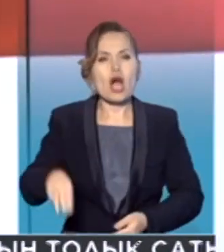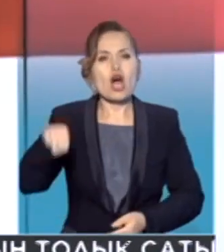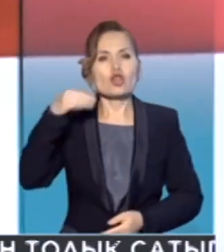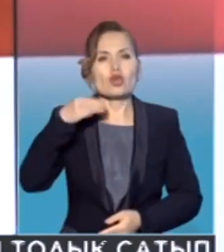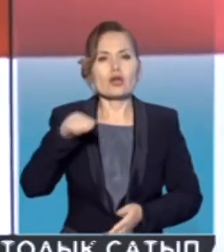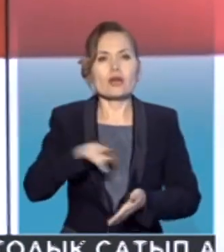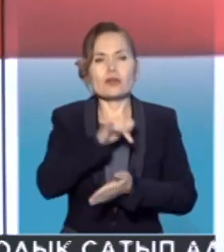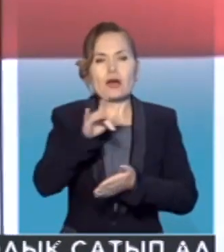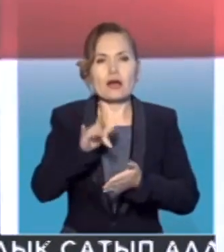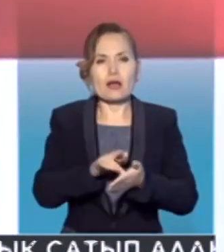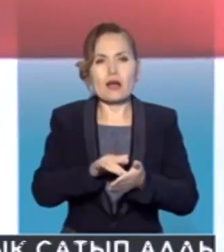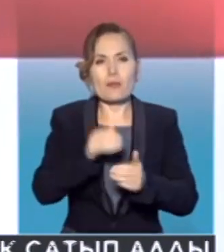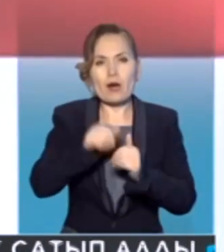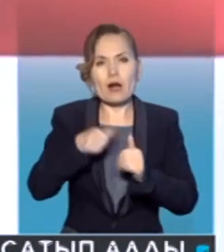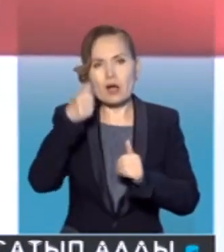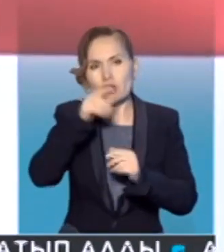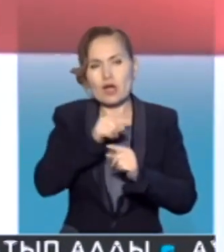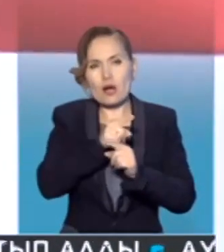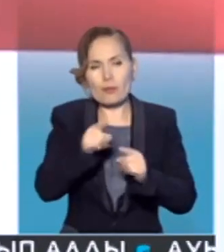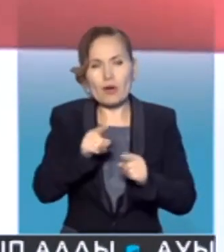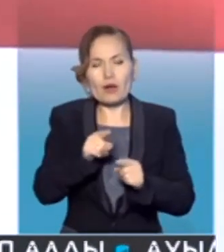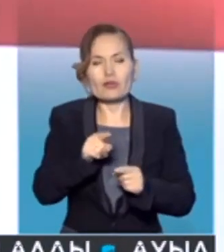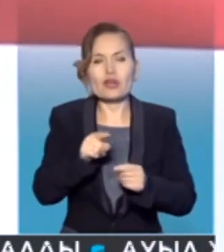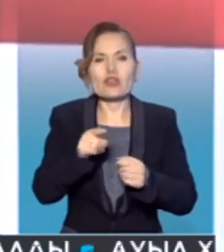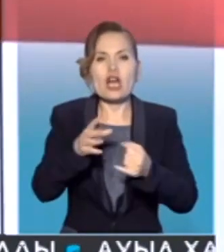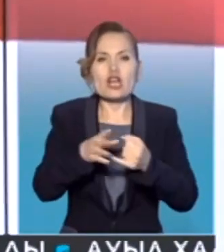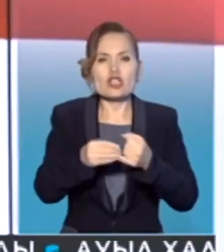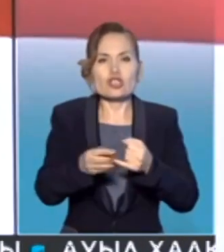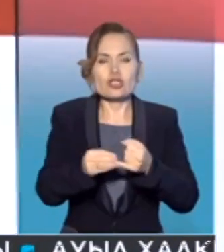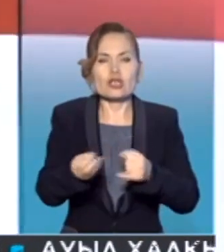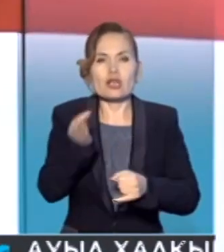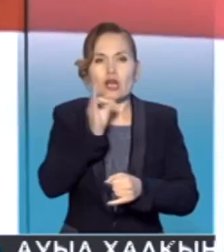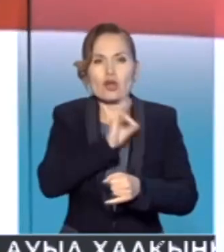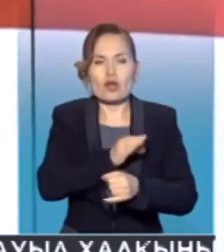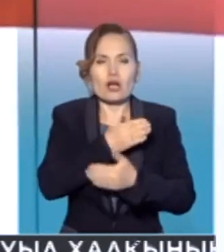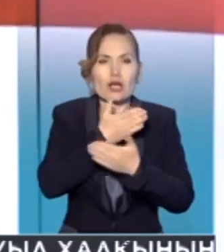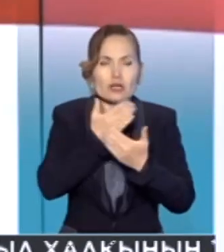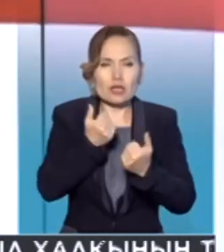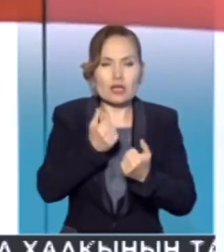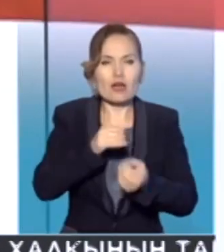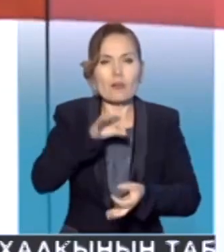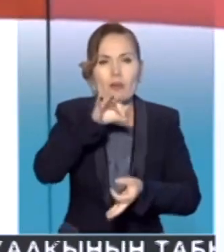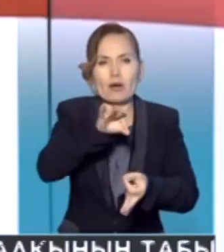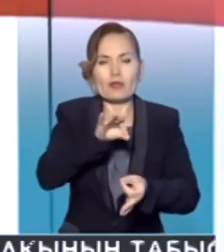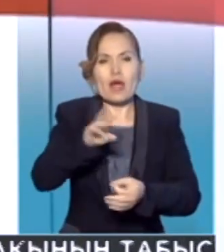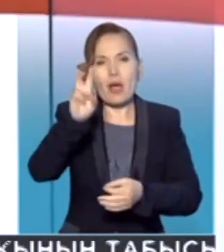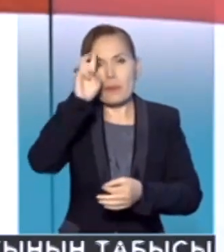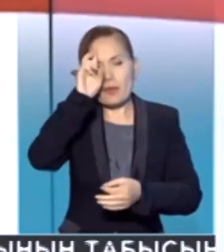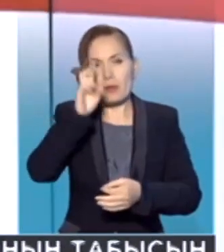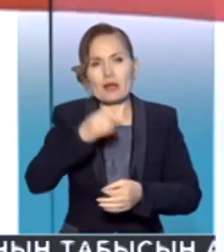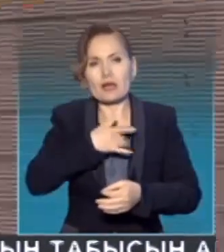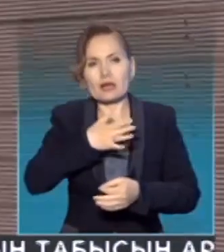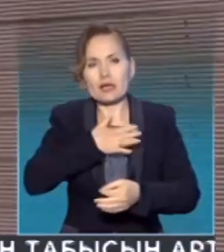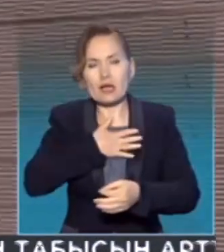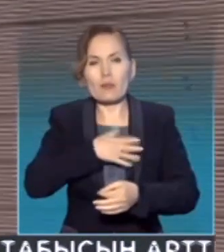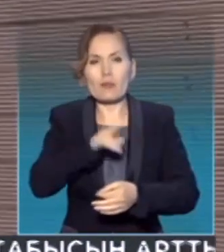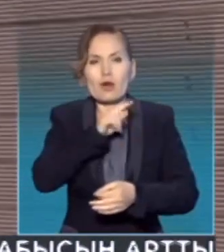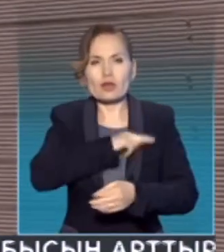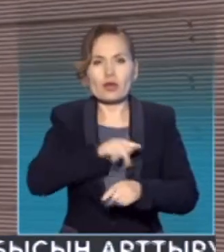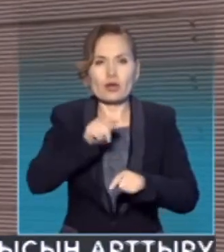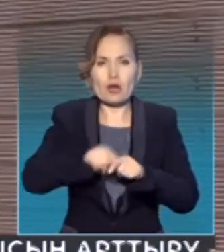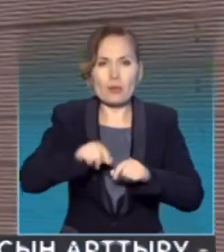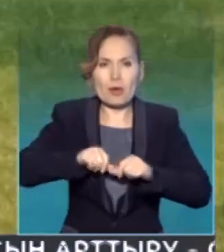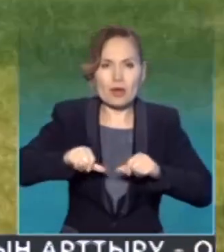Түркістан қаласында жылдар бойы игерілмеген жер учаскелері мемлекетке қайтарылып жатыр. Соңғы екі апта көлемінде зерделеу жұмыстарын жүргізген жұмыс